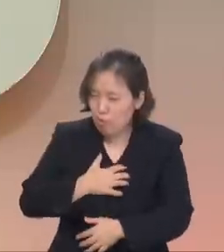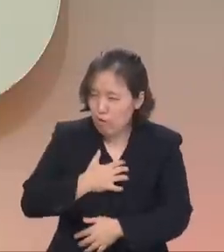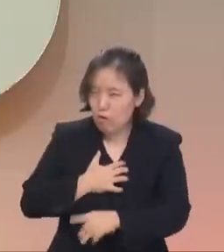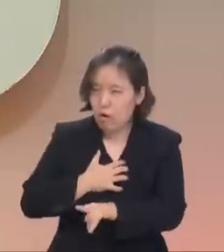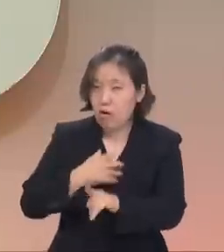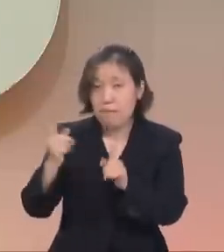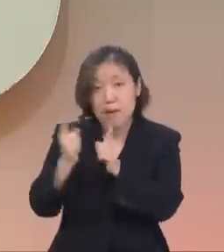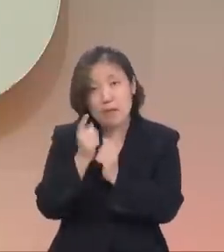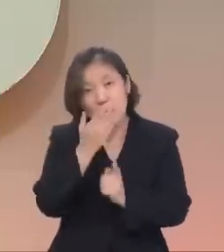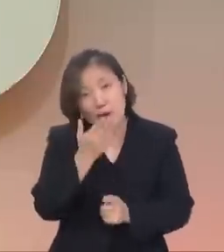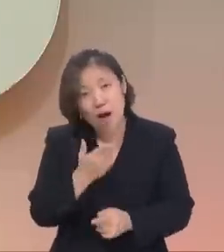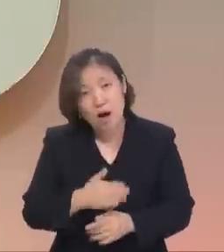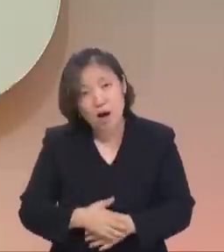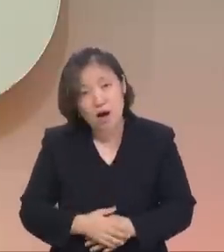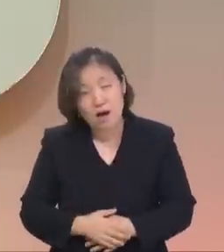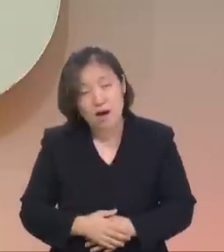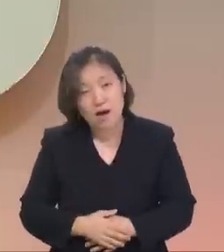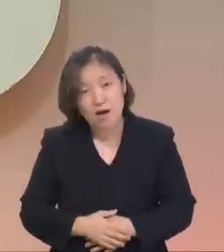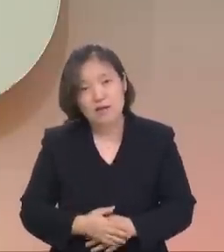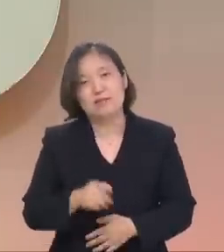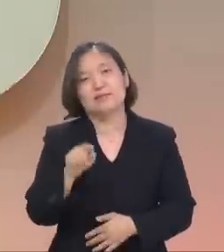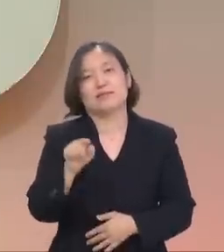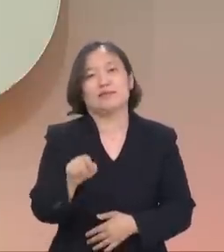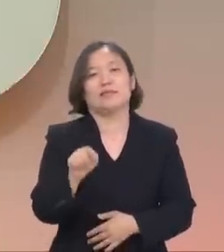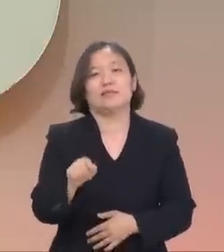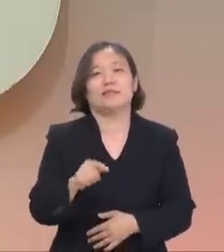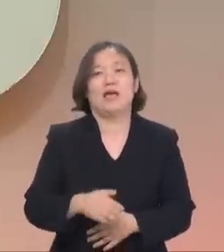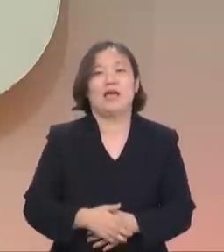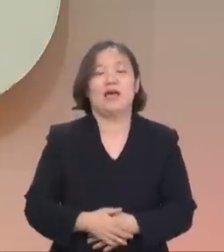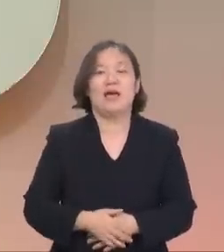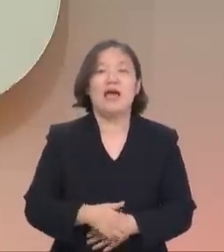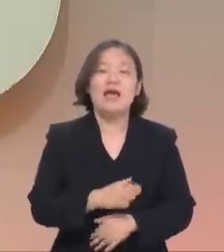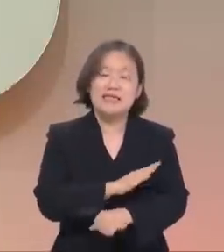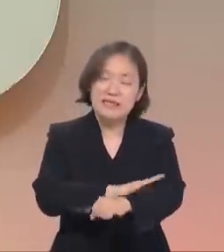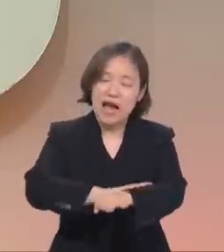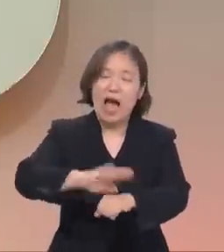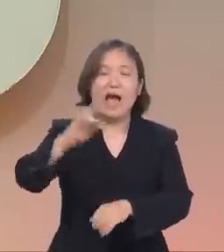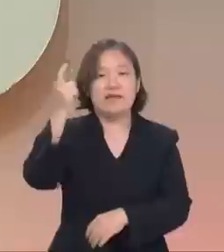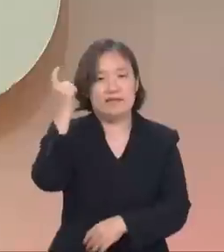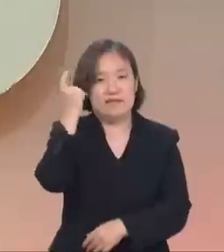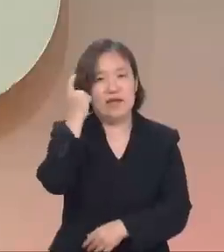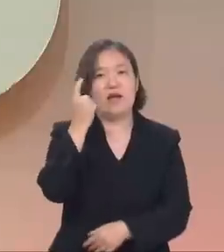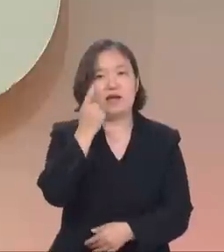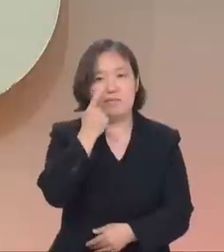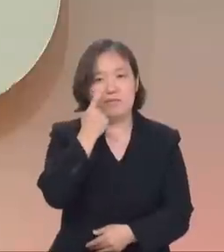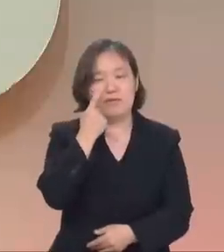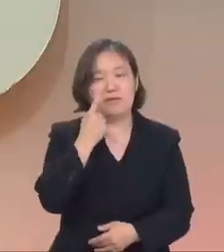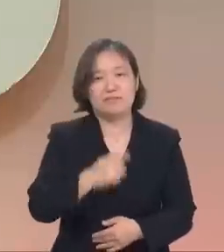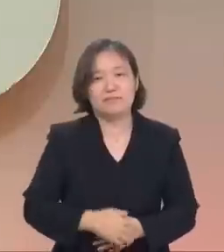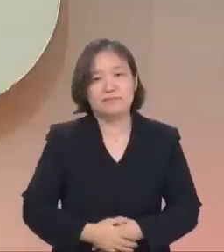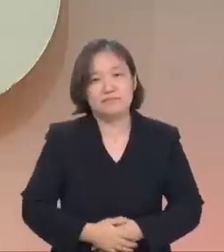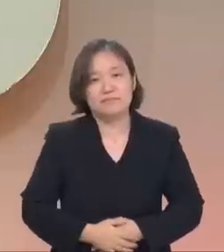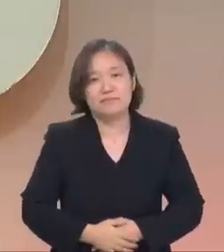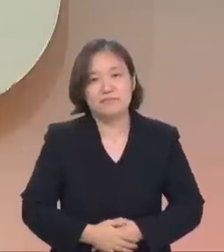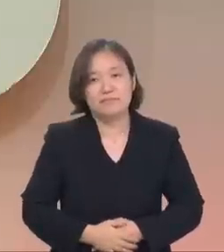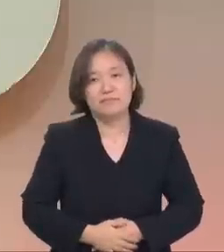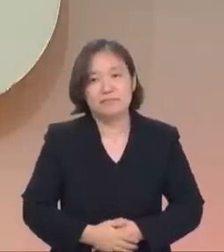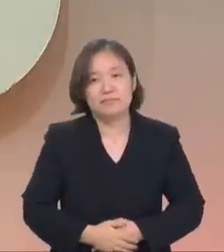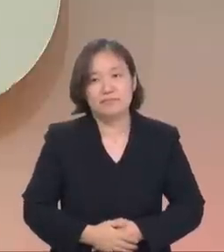것인가 라는 것을 진지하게 생각해 볼 수 있는 시간이었습니다 여러분